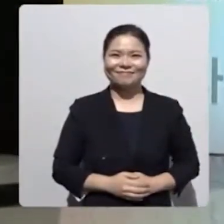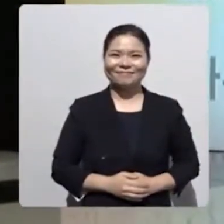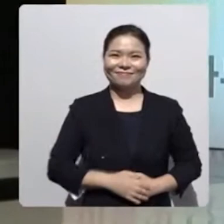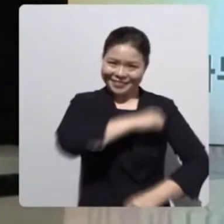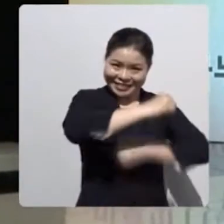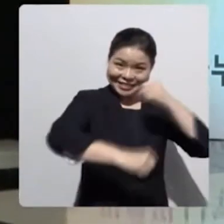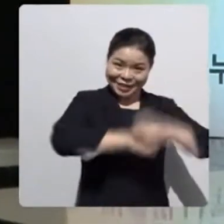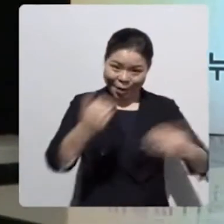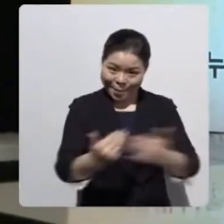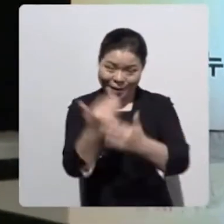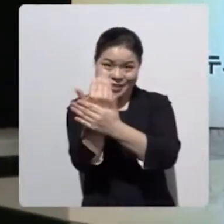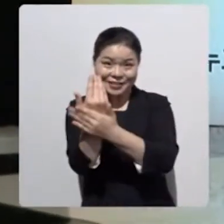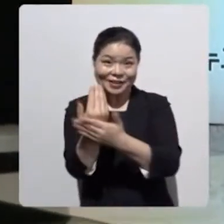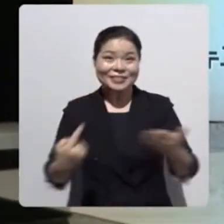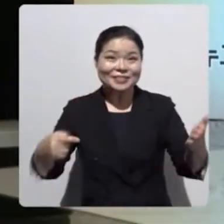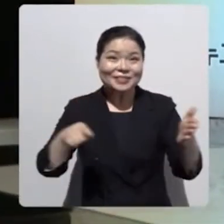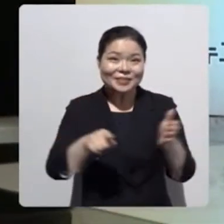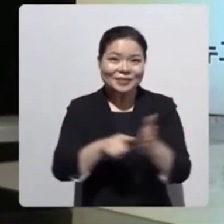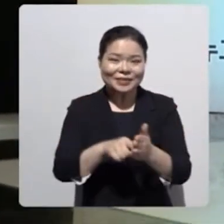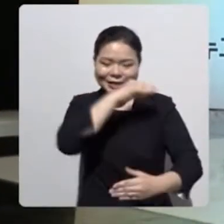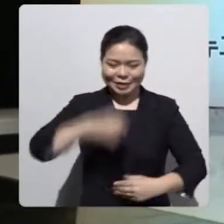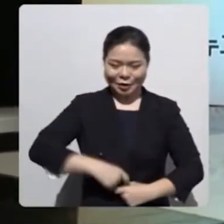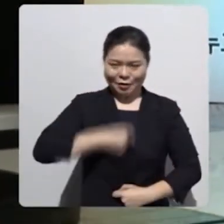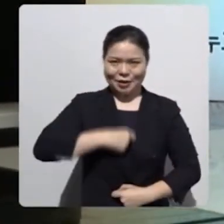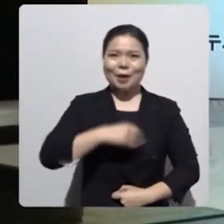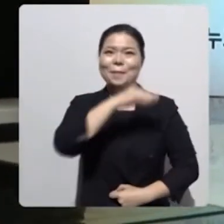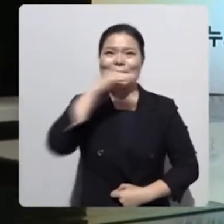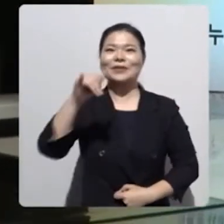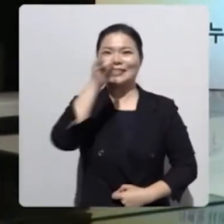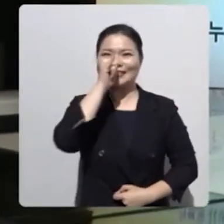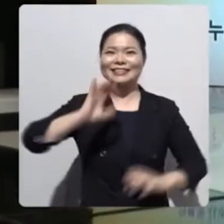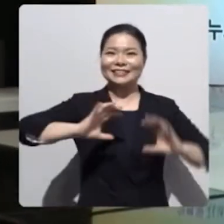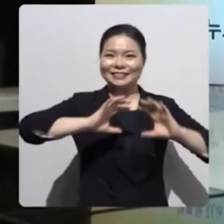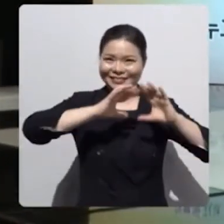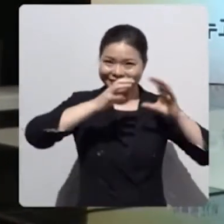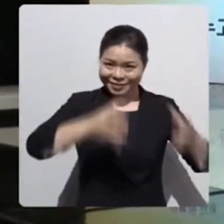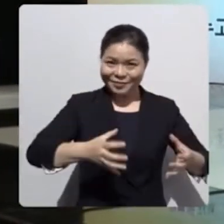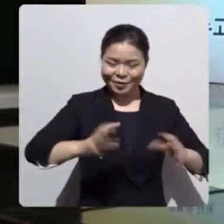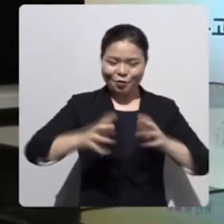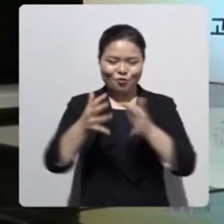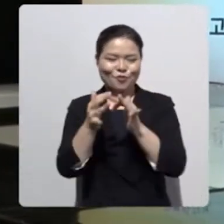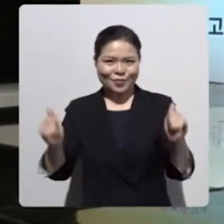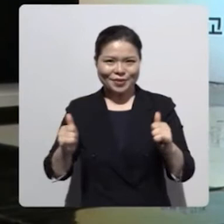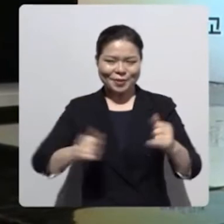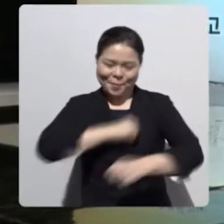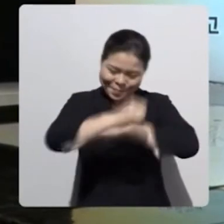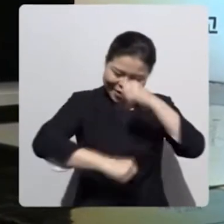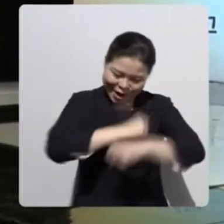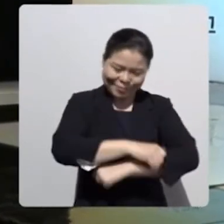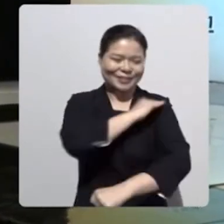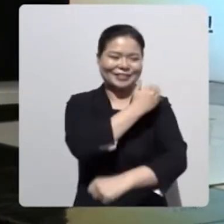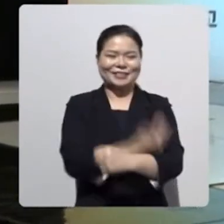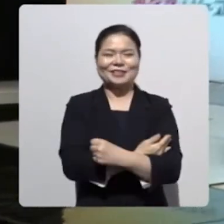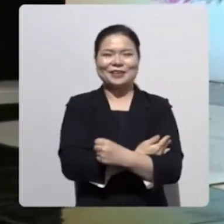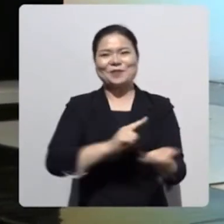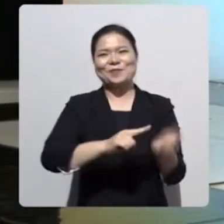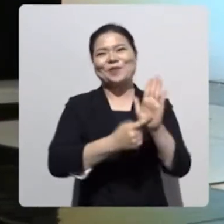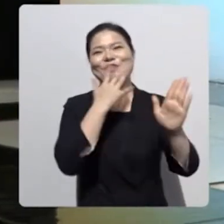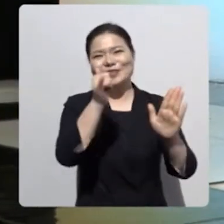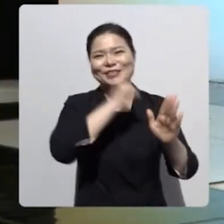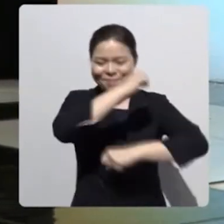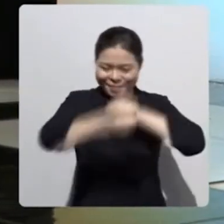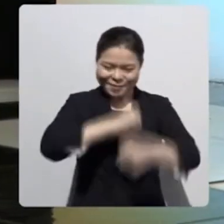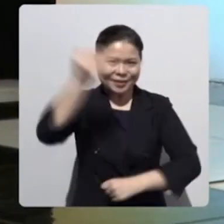자유와 번영을 누리며 정의가 바로 세워진 나라, 국민이 마음껏 실력을 펼칠 수 있는